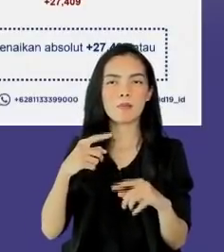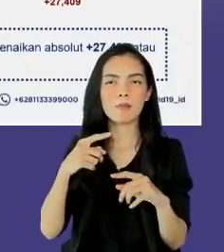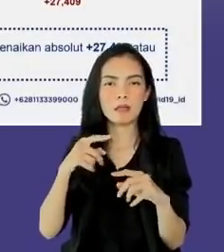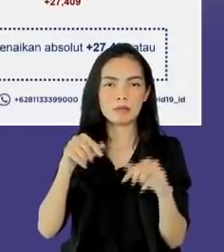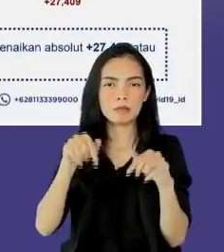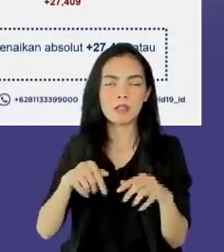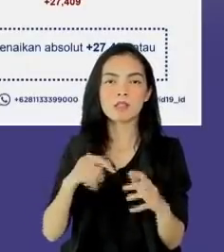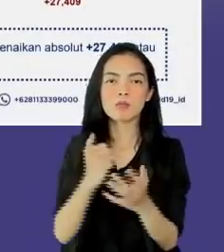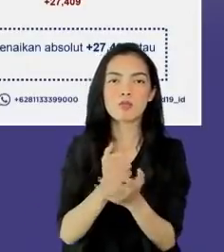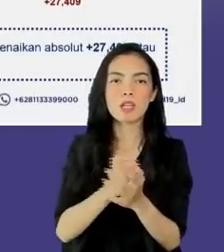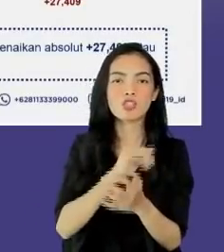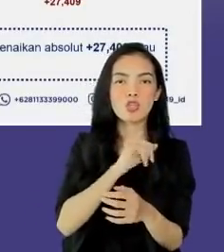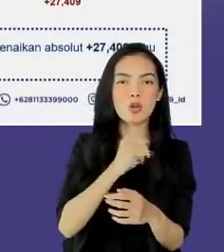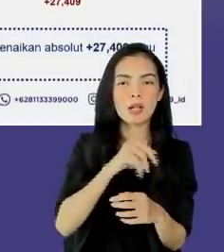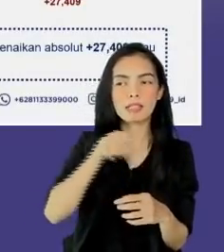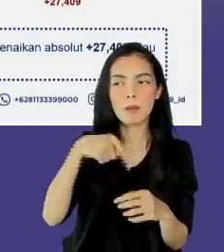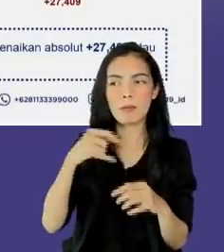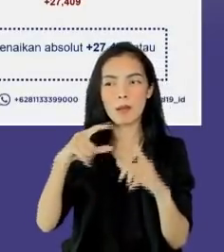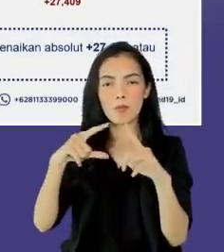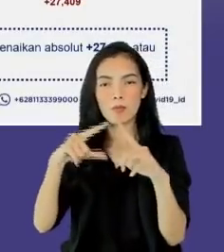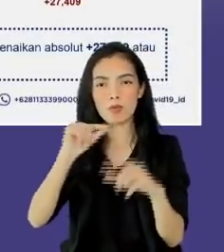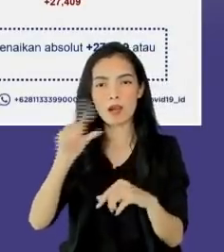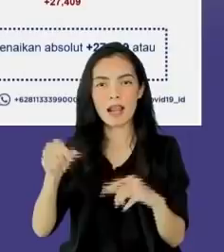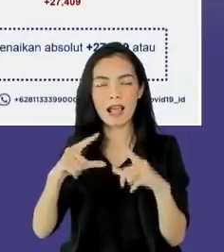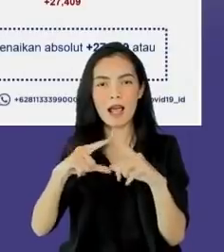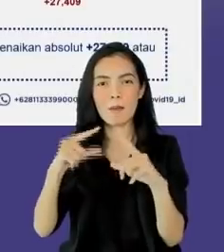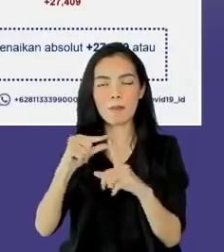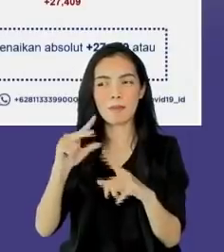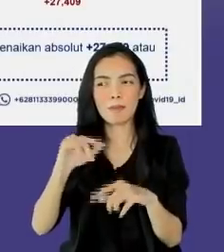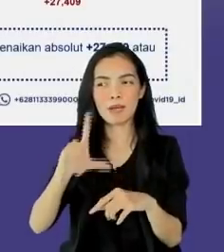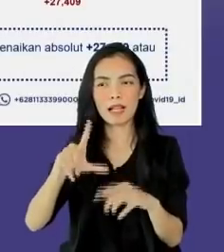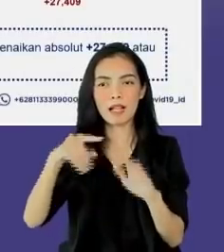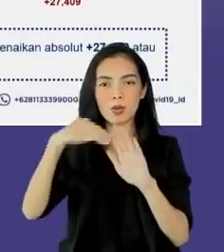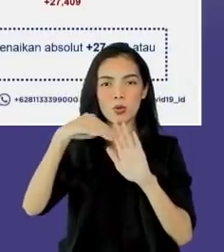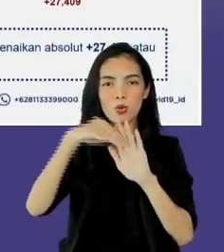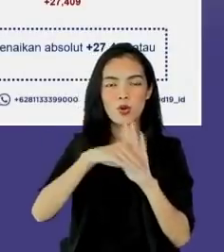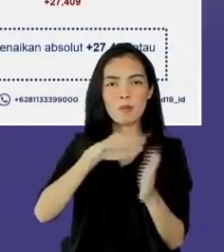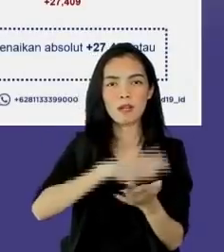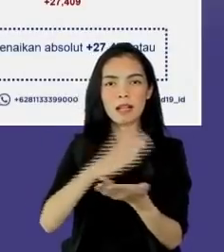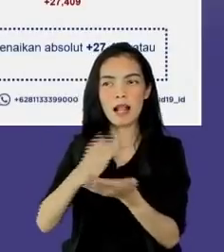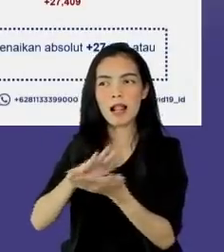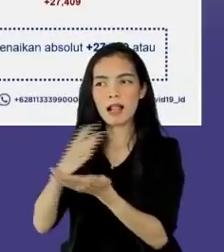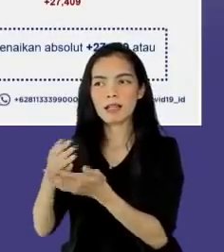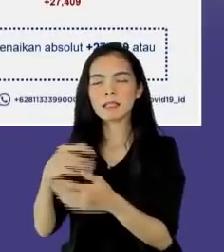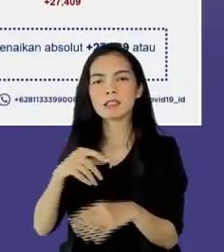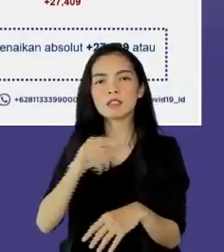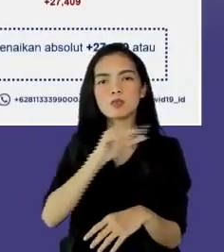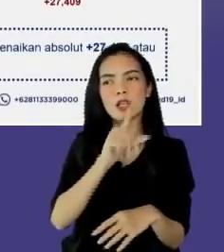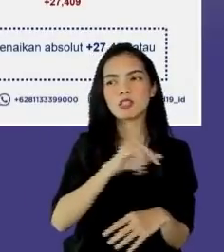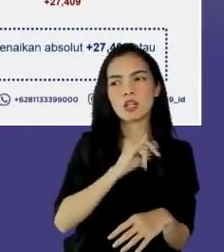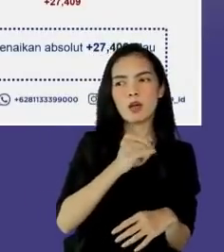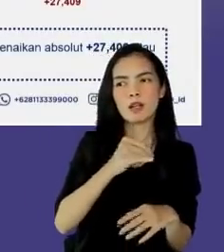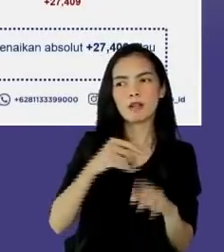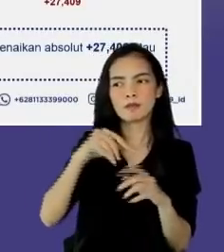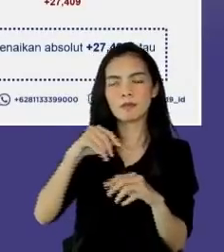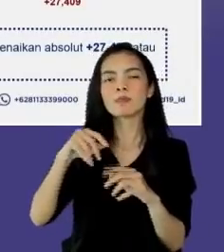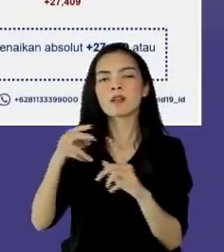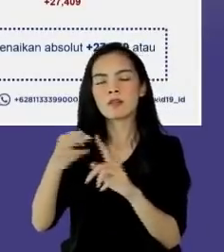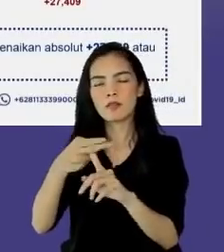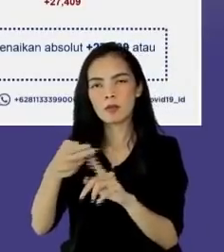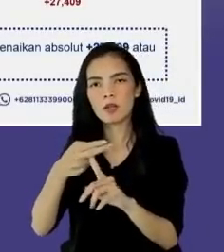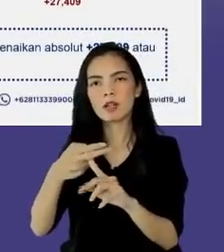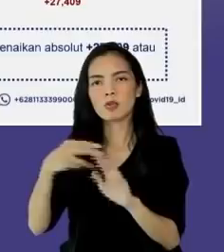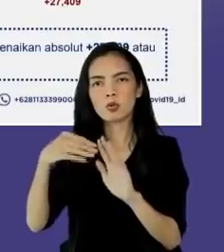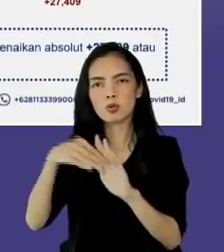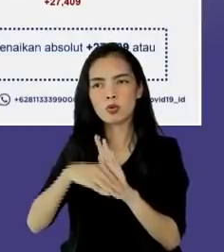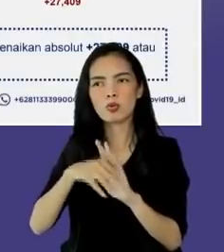ini menurun sebenarnya. Kita ada penurunan angka kematian bulanan gitu ya. Dari Januari ke Februari turun 14%, Februari ke